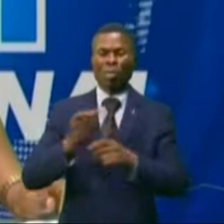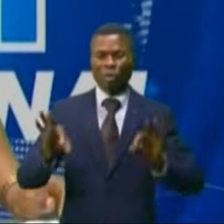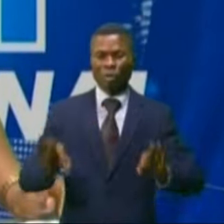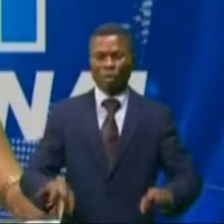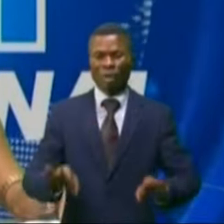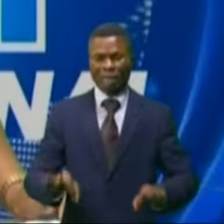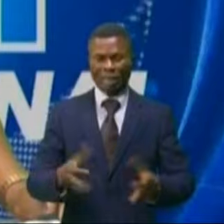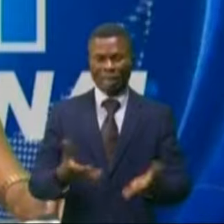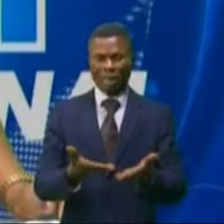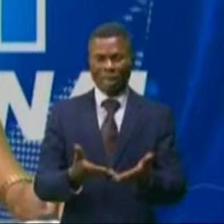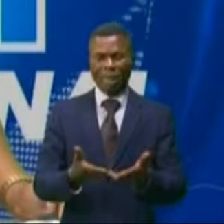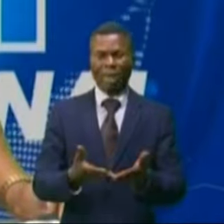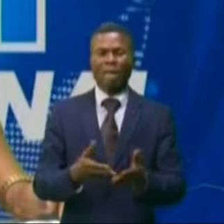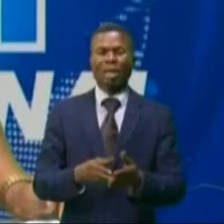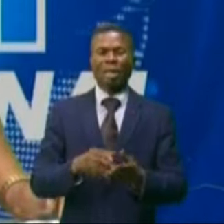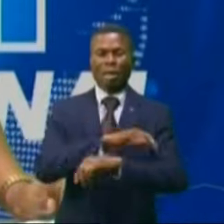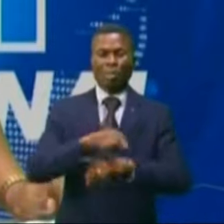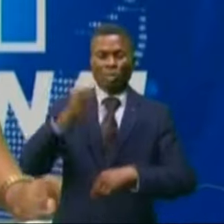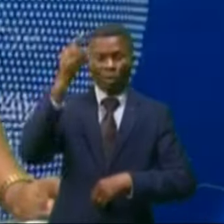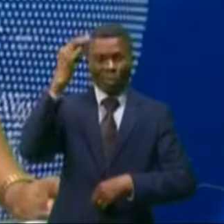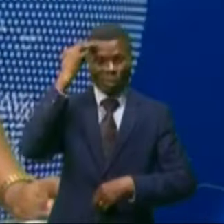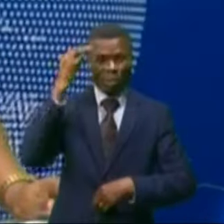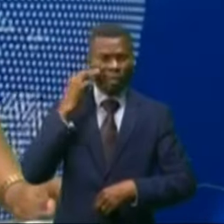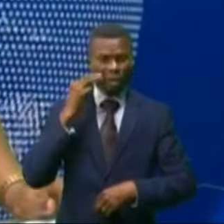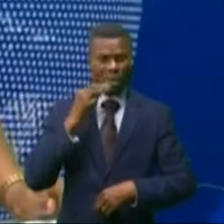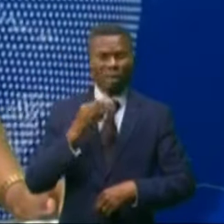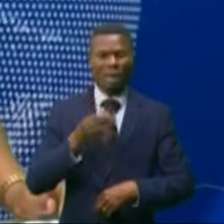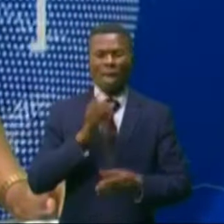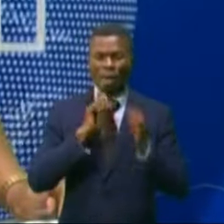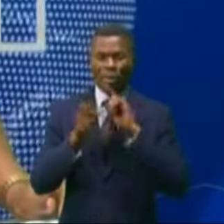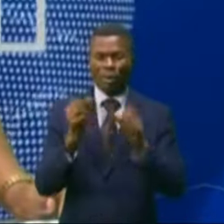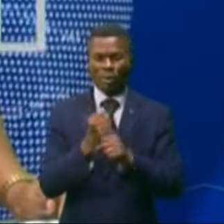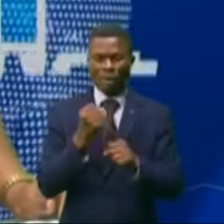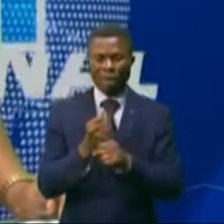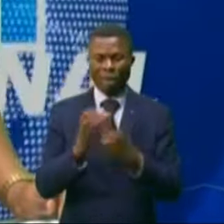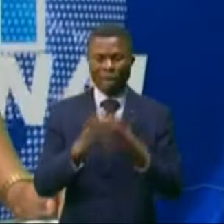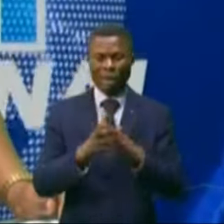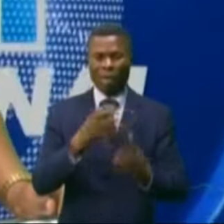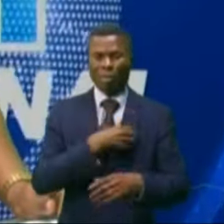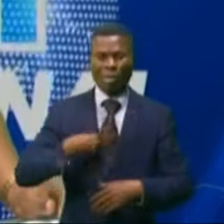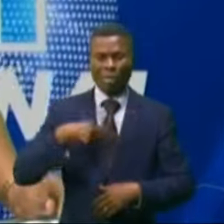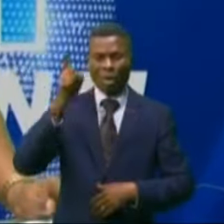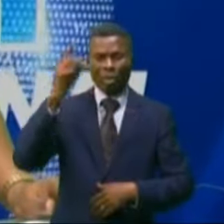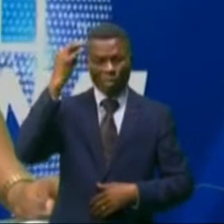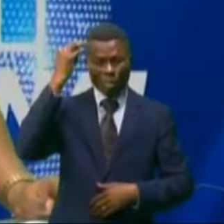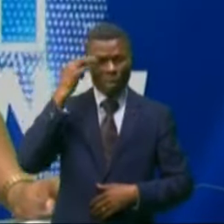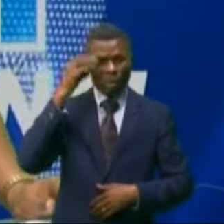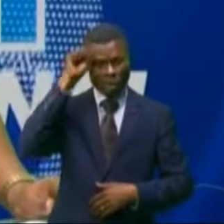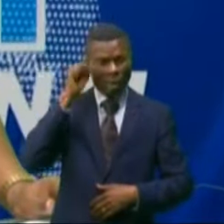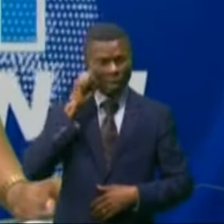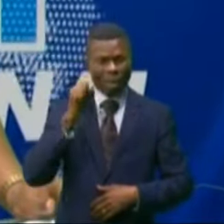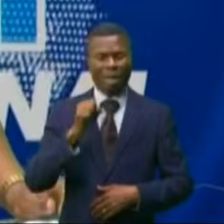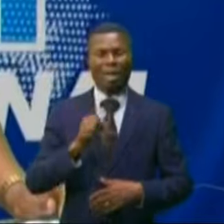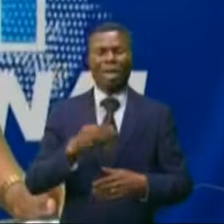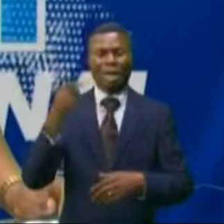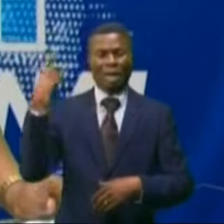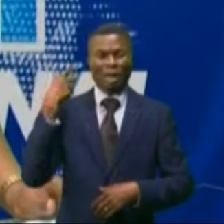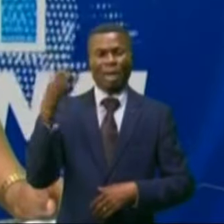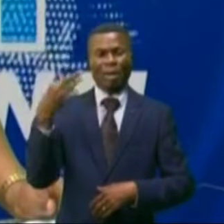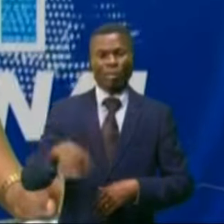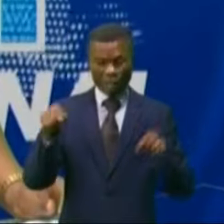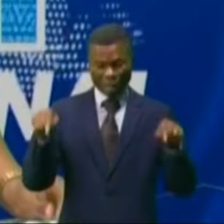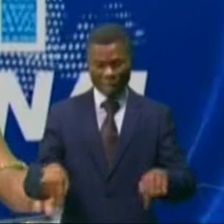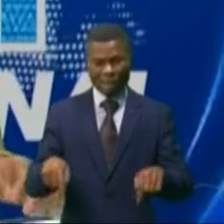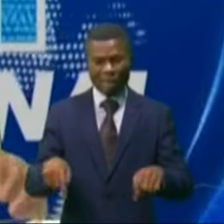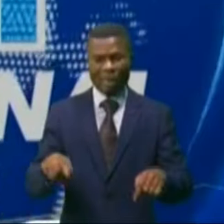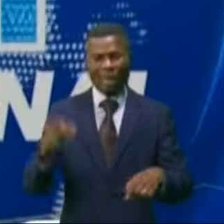propos tenus ce mardi à la primature à l'issue d'une séance de travail avec la première ministre. Ces élus français sont en séjour à